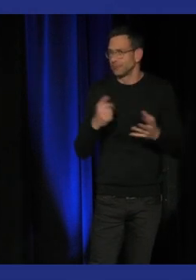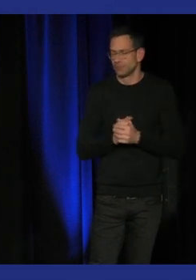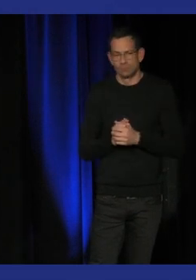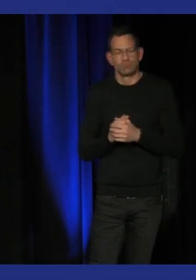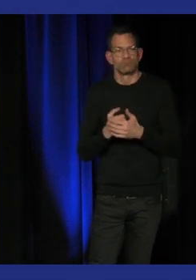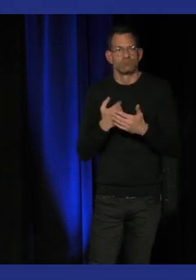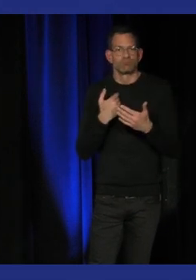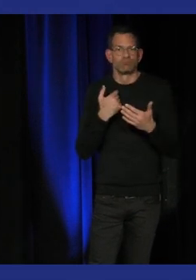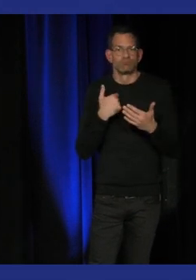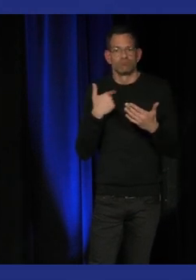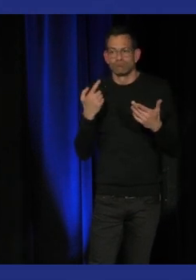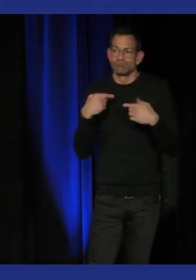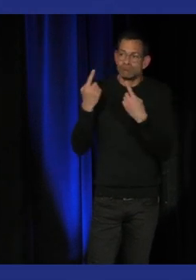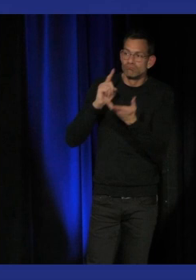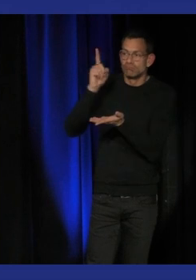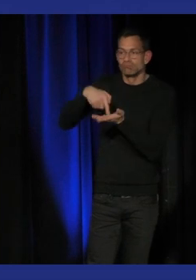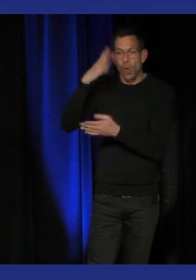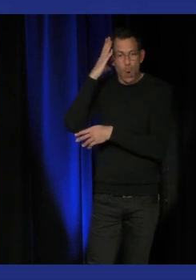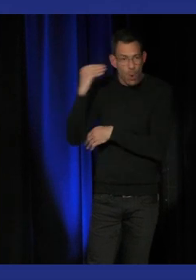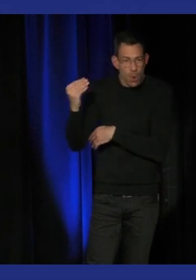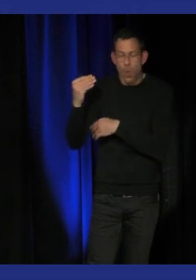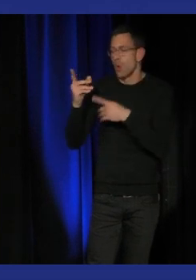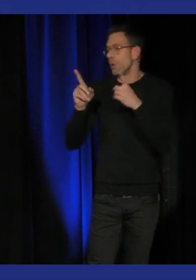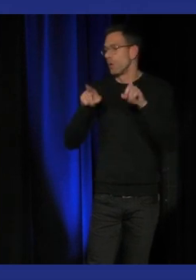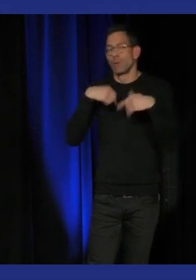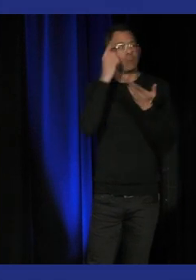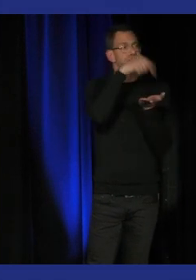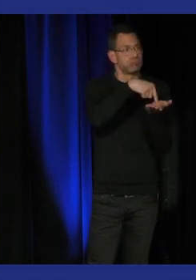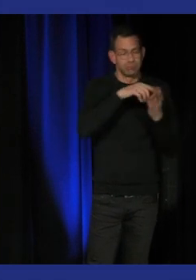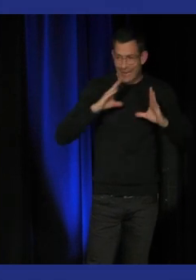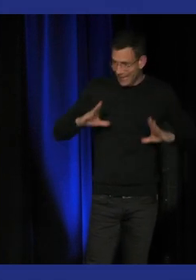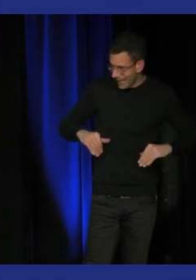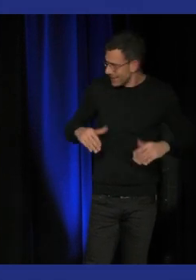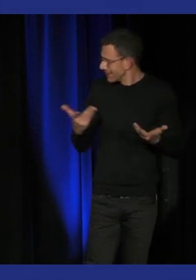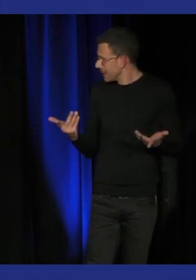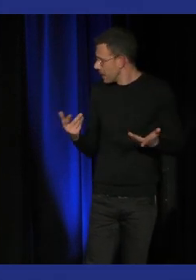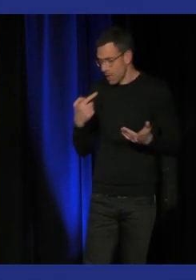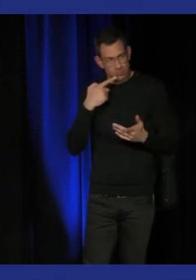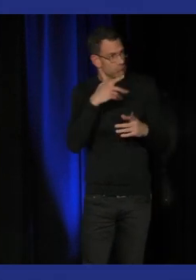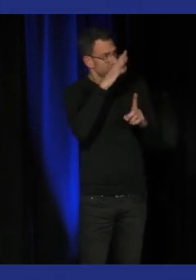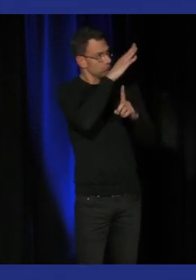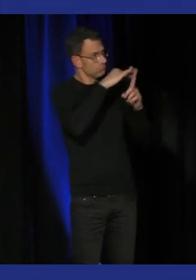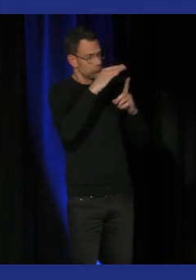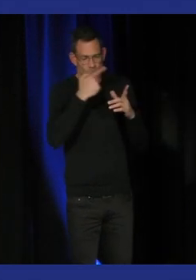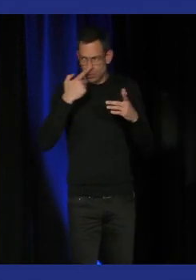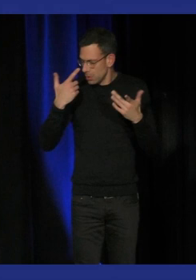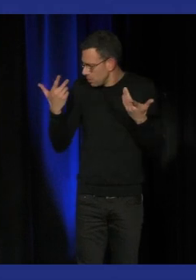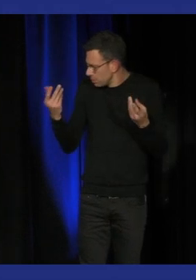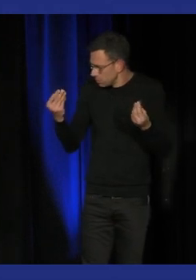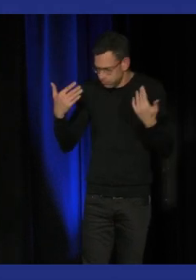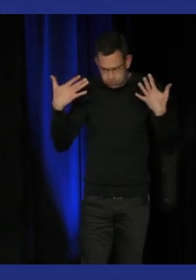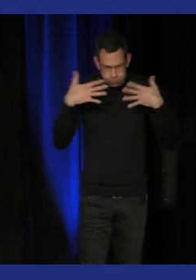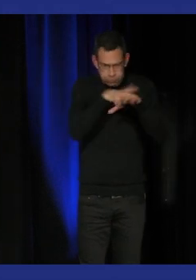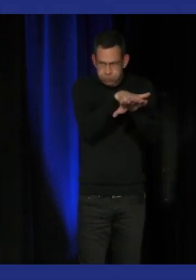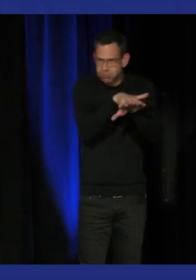suis allé en Hollande, quand je suis allé au Canada, je suis tombé sur des sociétés beaucoup